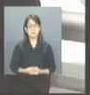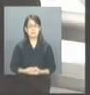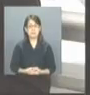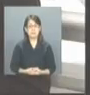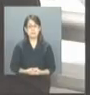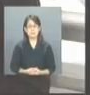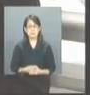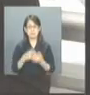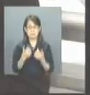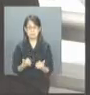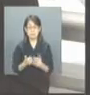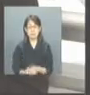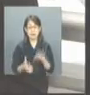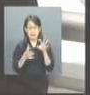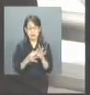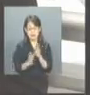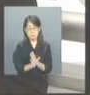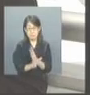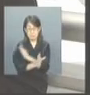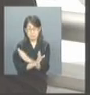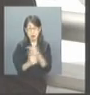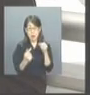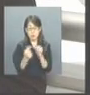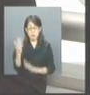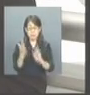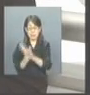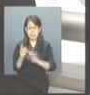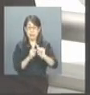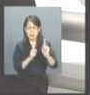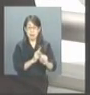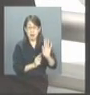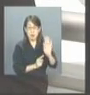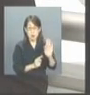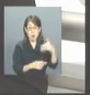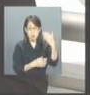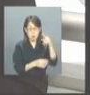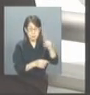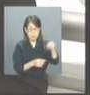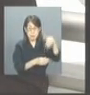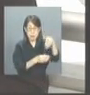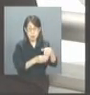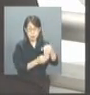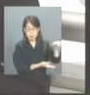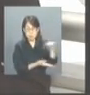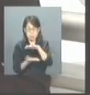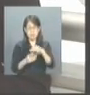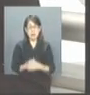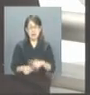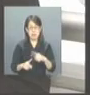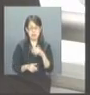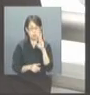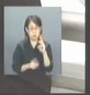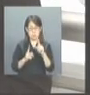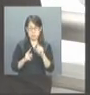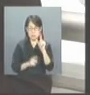คะแนนเสียงจากการเลือกตั้งนอกราชอาณาจักรทั้งหมดจะถูกส่งกลับมาที่กกต.ภายในวันที่29มิถุนายนนี้นะคะจาก